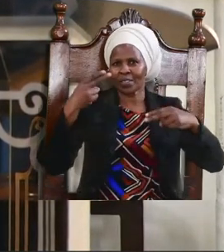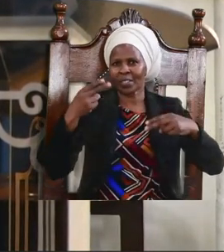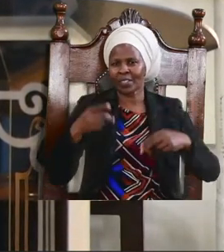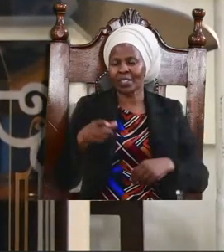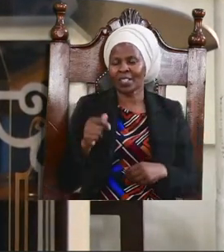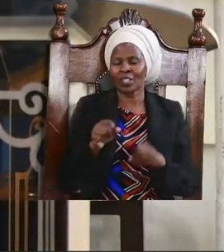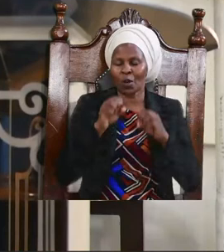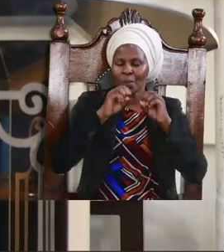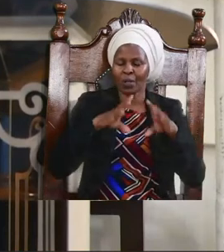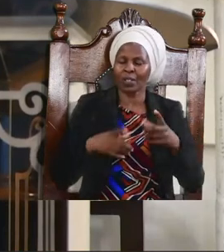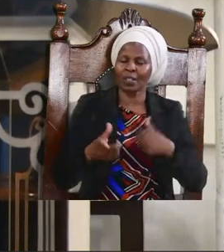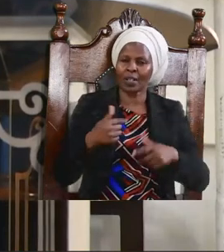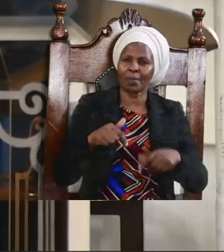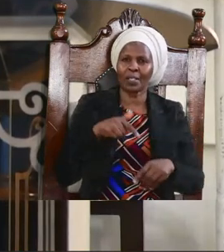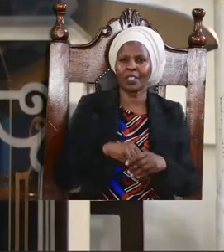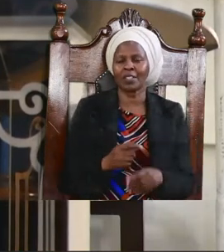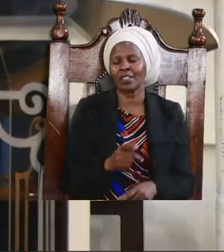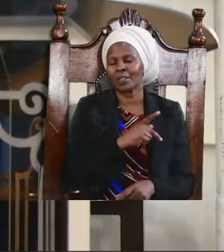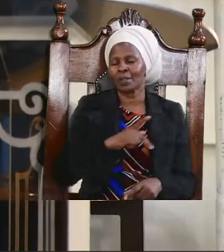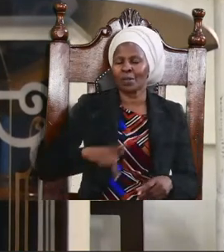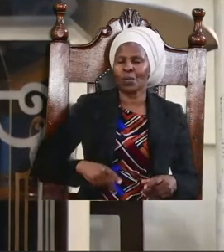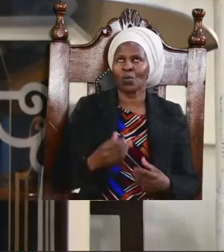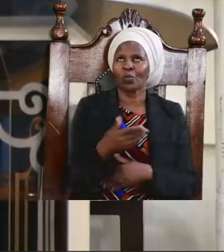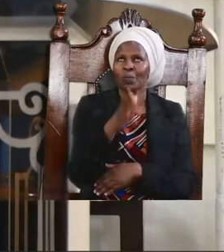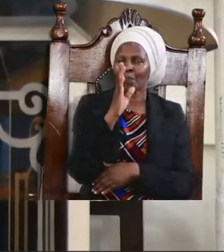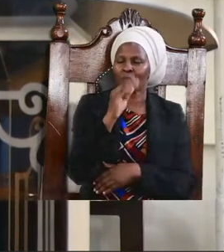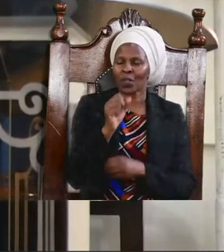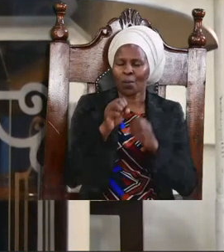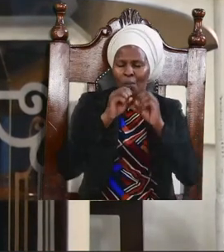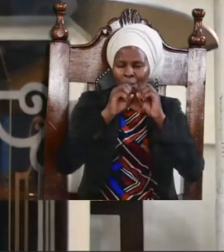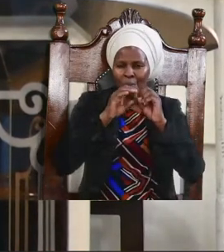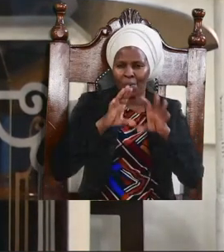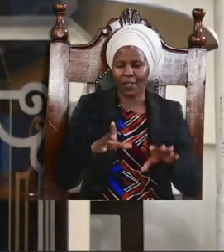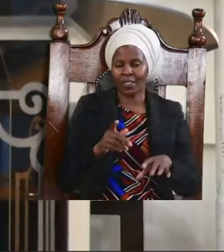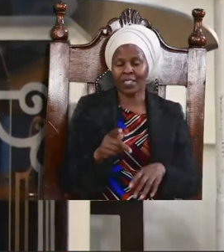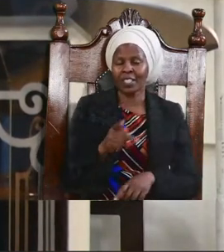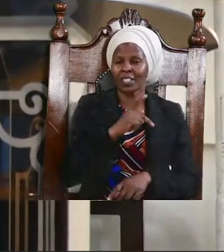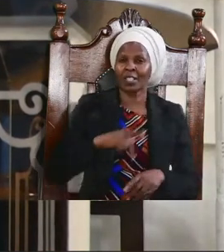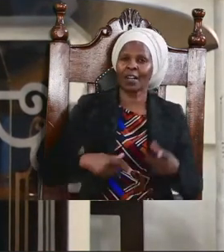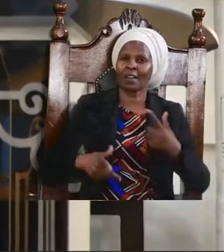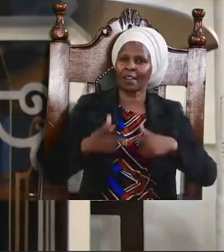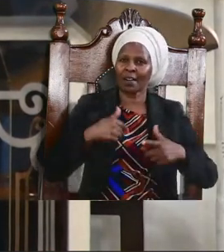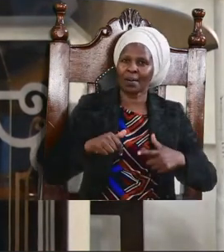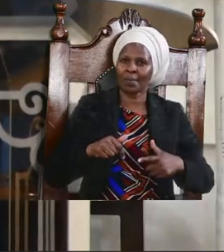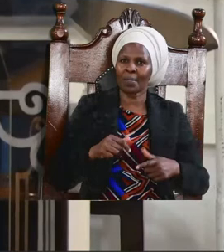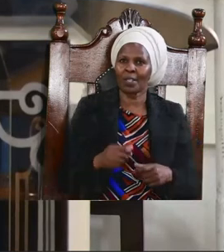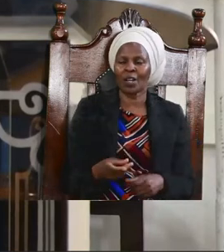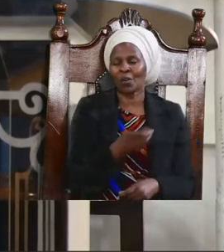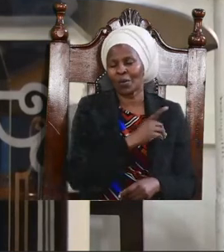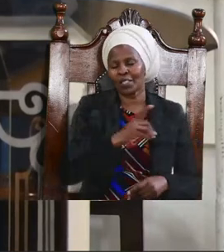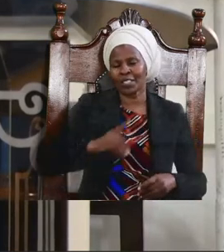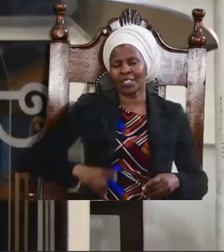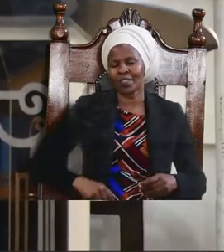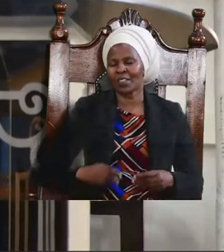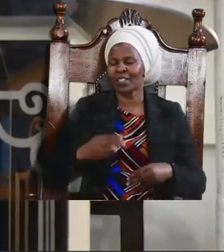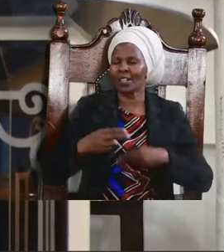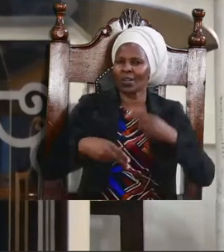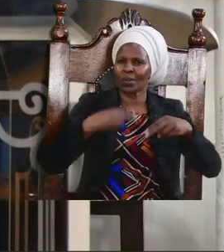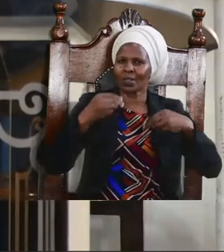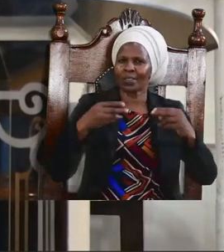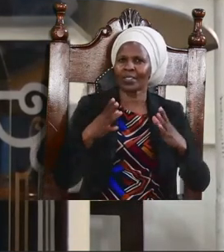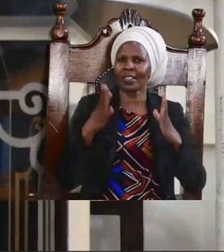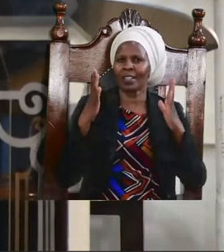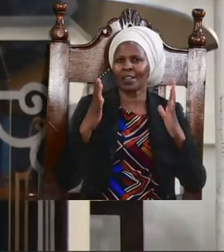mbarikiwa ajaye kwa jina la Bwana, ubarikiwe na mfalme ujao wa baba yetu Daudi, Hosana juu